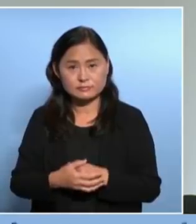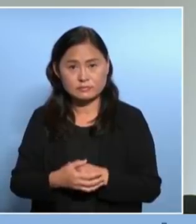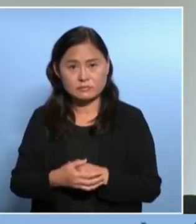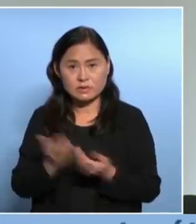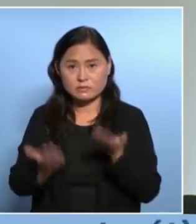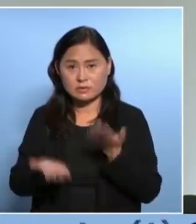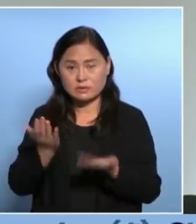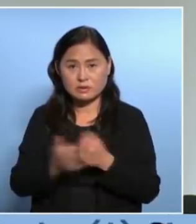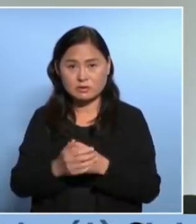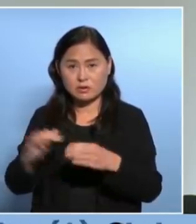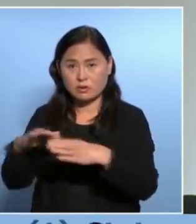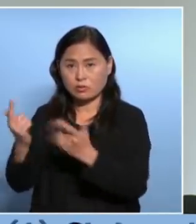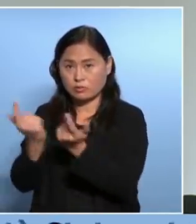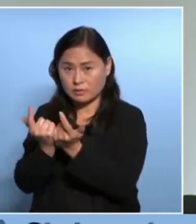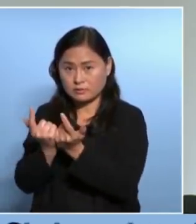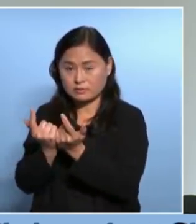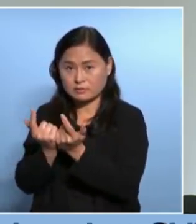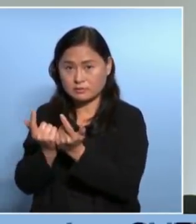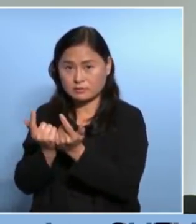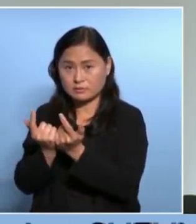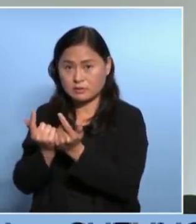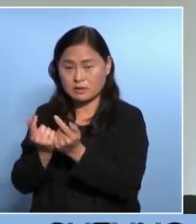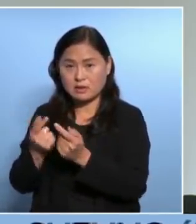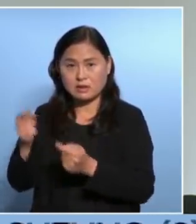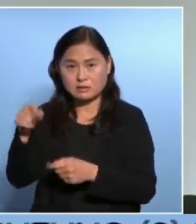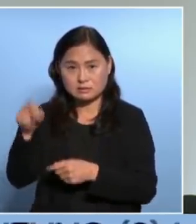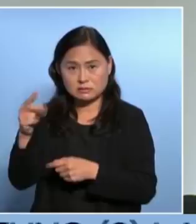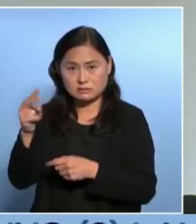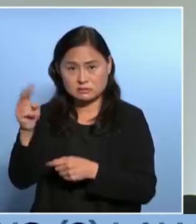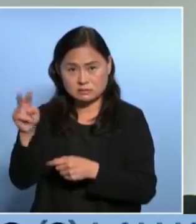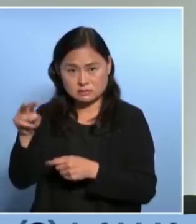相比於湖北有